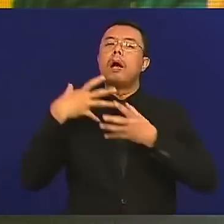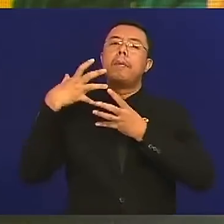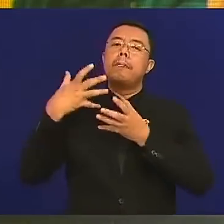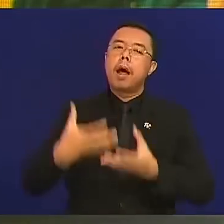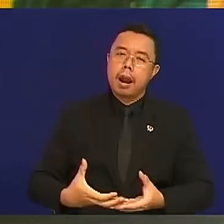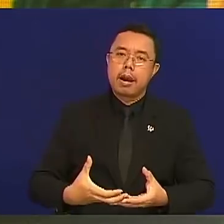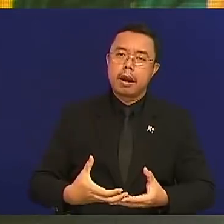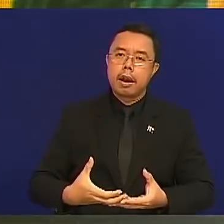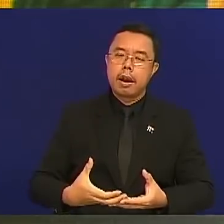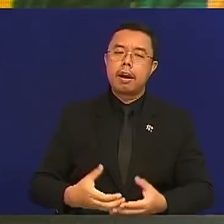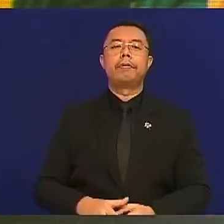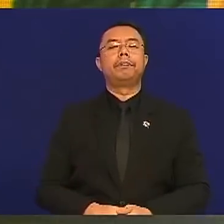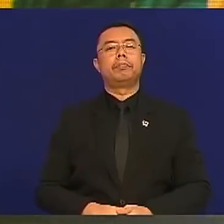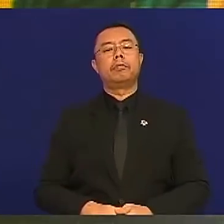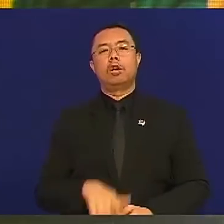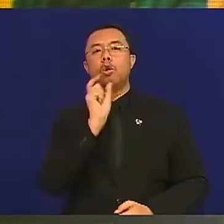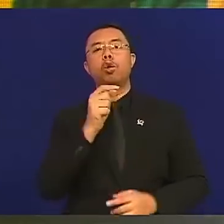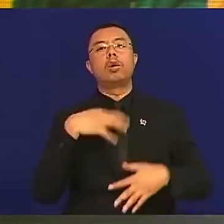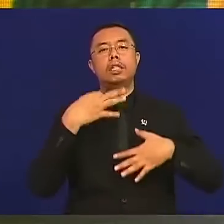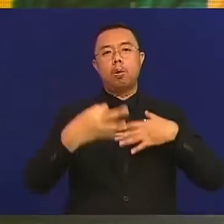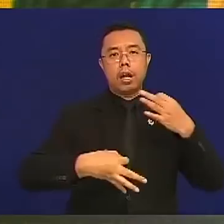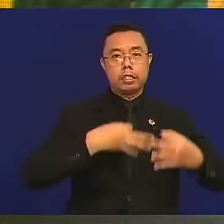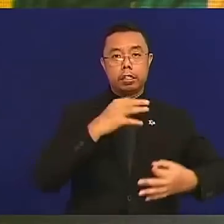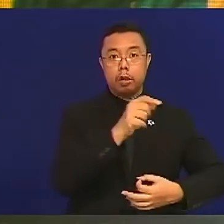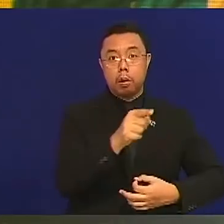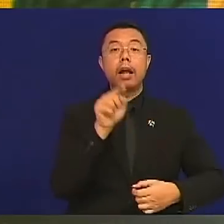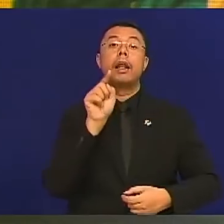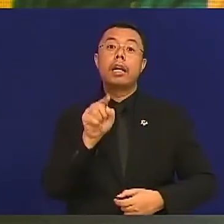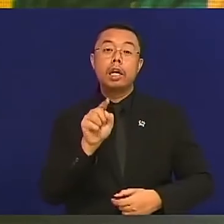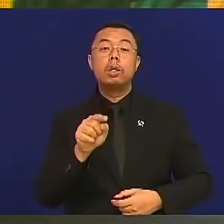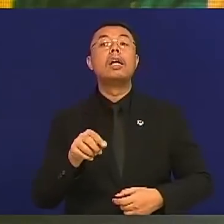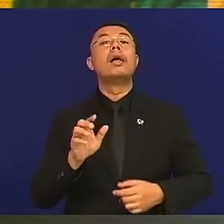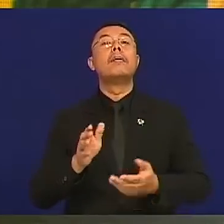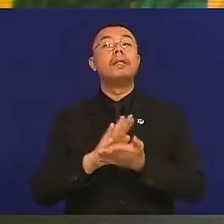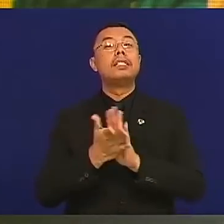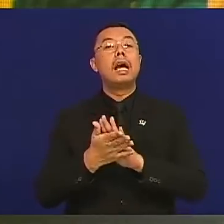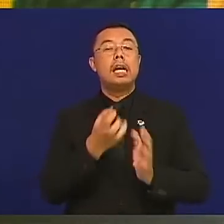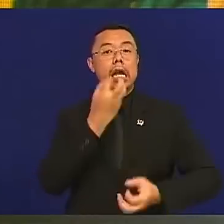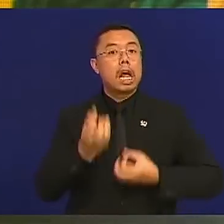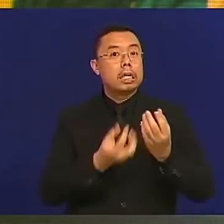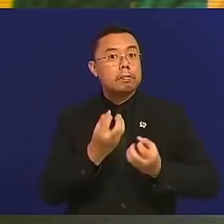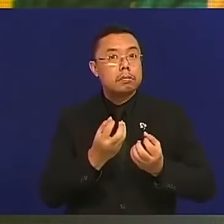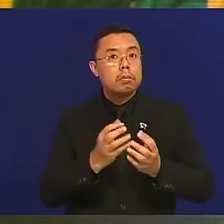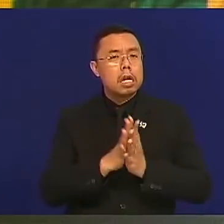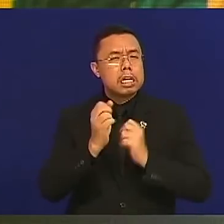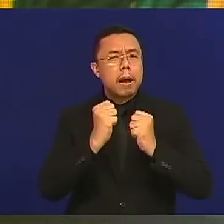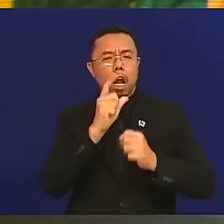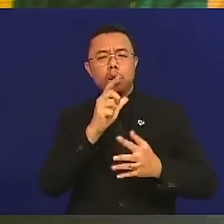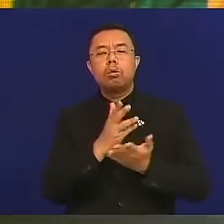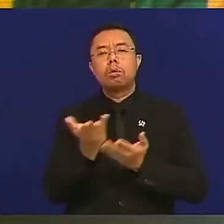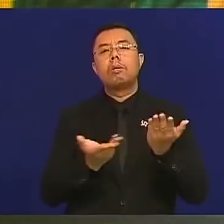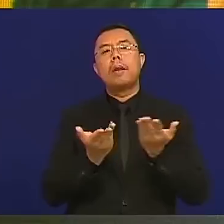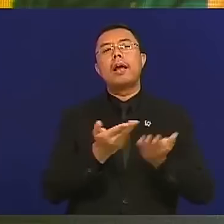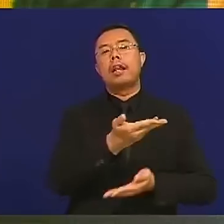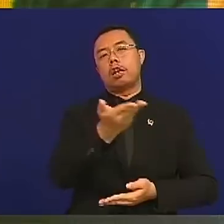beban terhadap jiwa-jiwa. Dan itulah yang akan menjadi api yang membakar